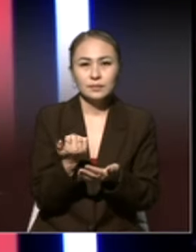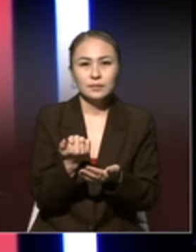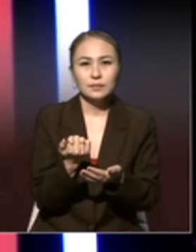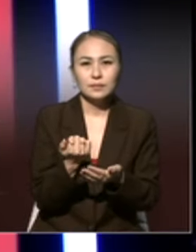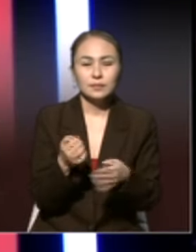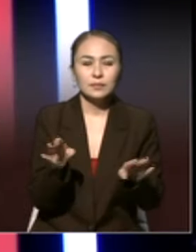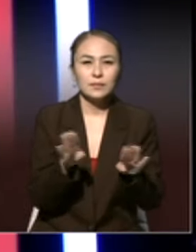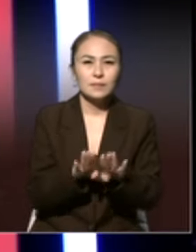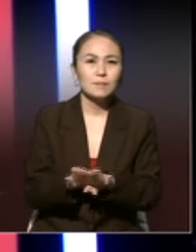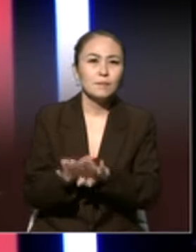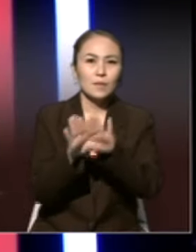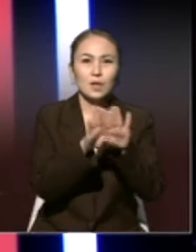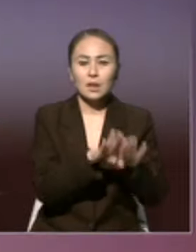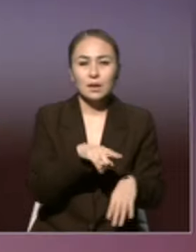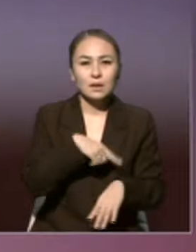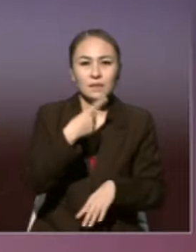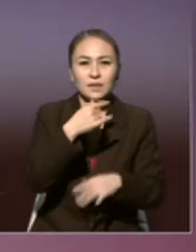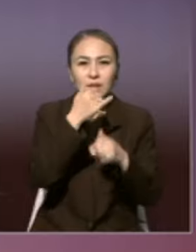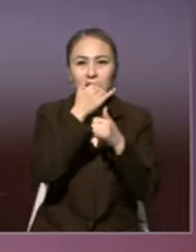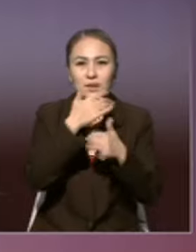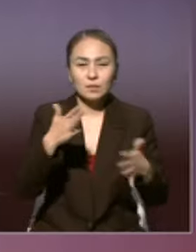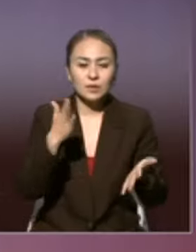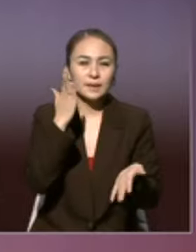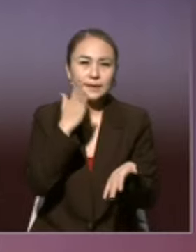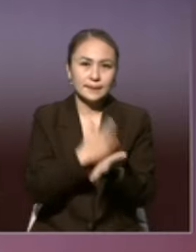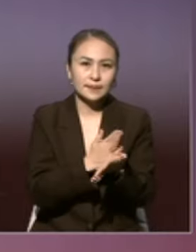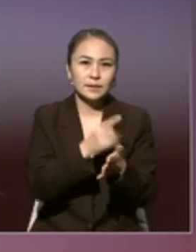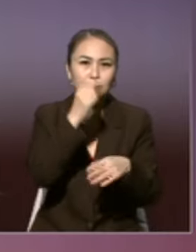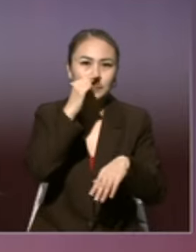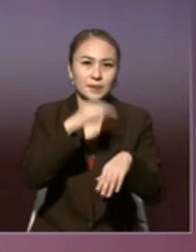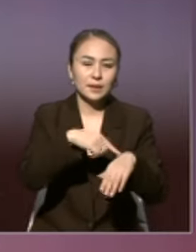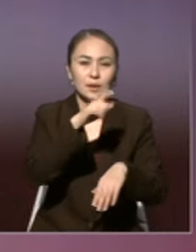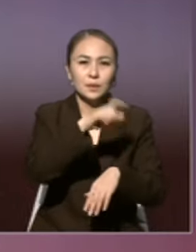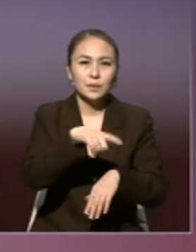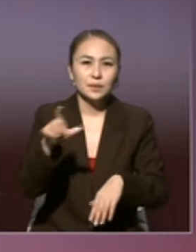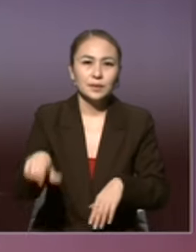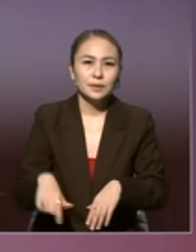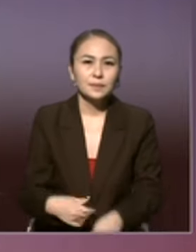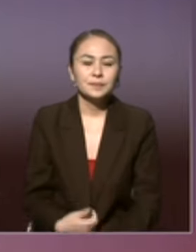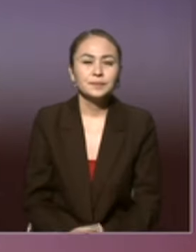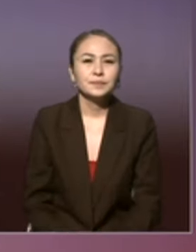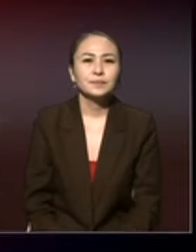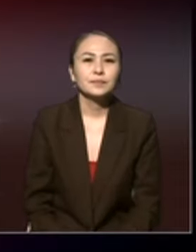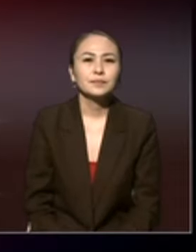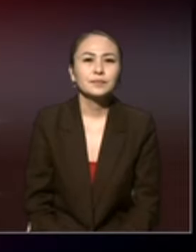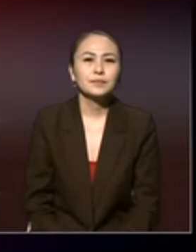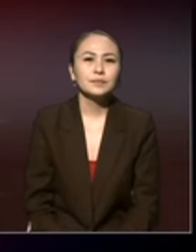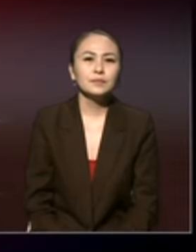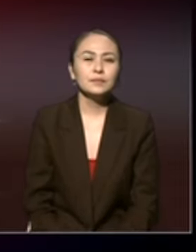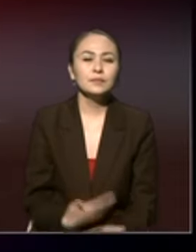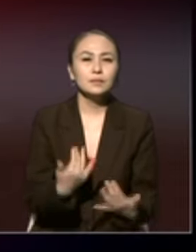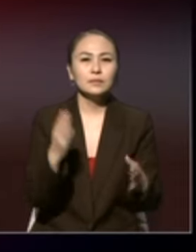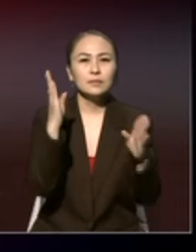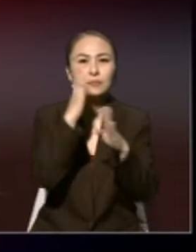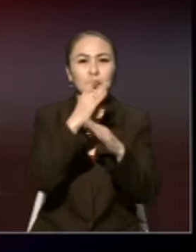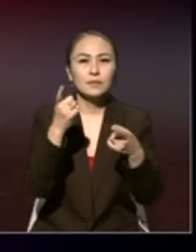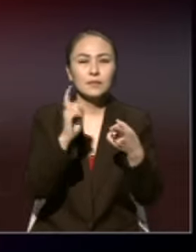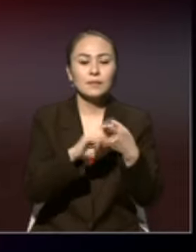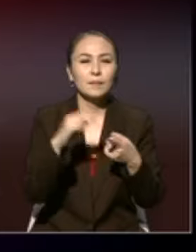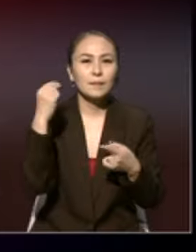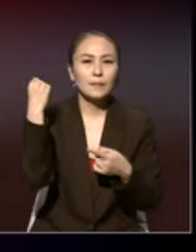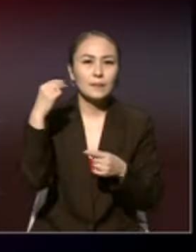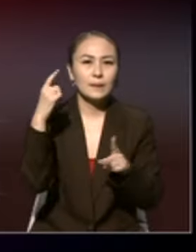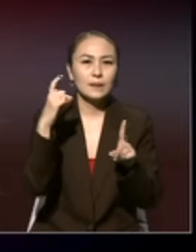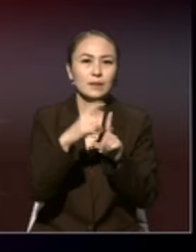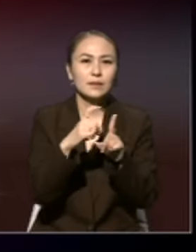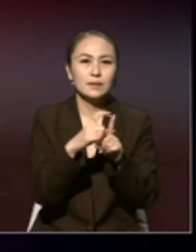енді барлығын бірдей айта алмаймын, бірақ арасында ондайлар бар. Жақсы. Енді Қазгидрометке қойғым келіп тұрған сұрақ жаға